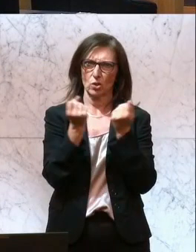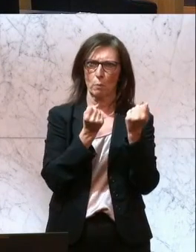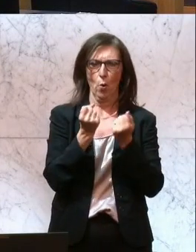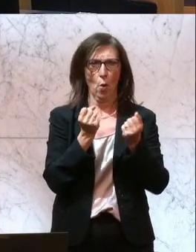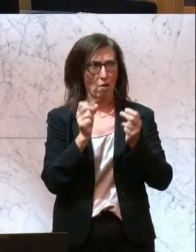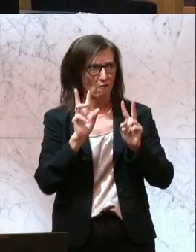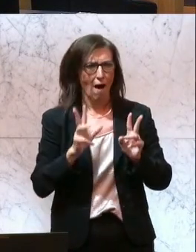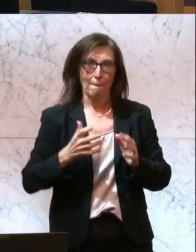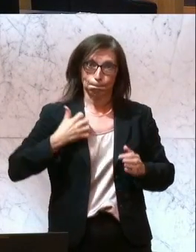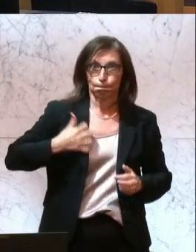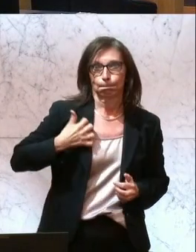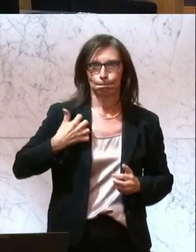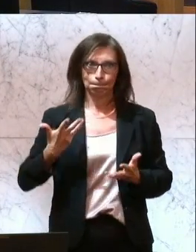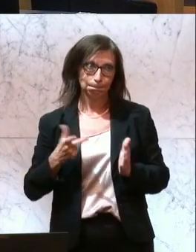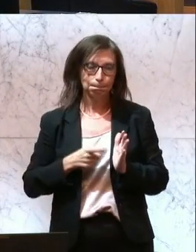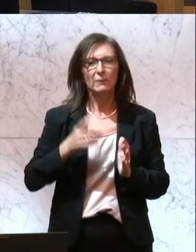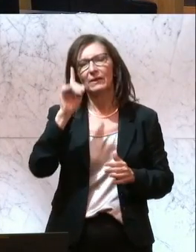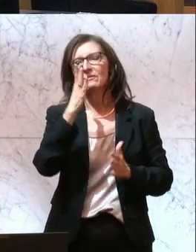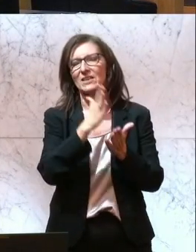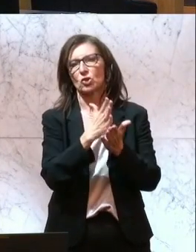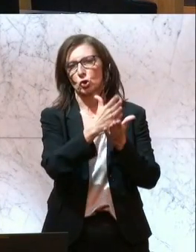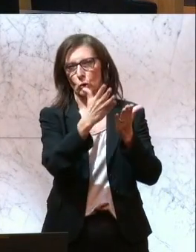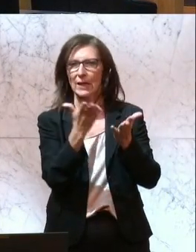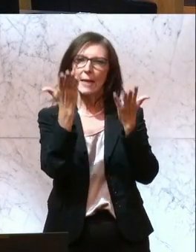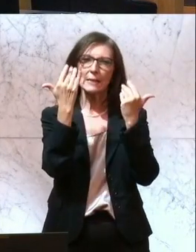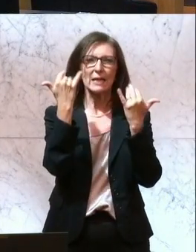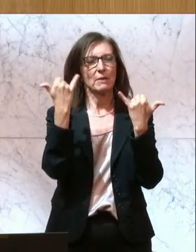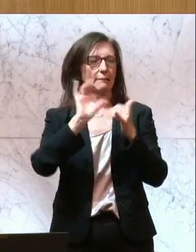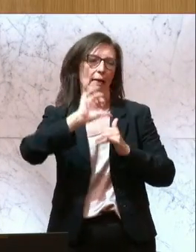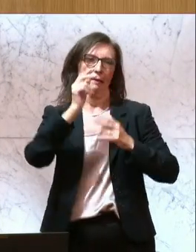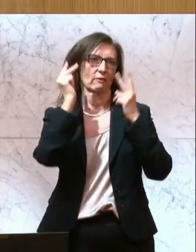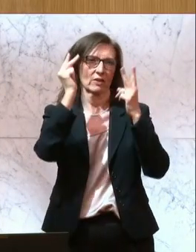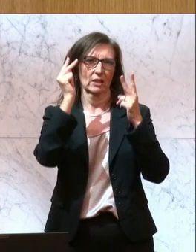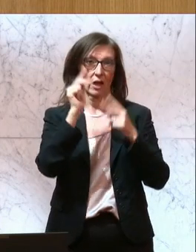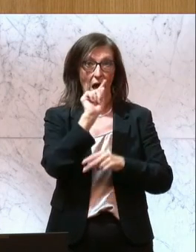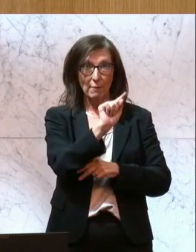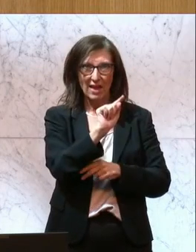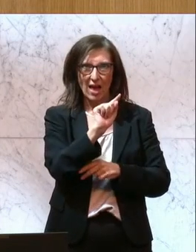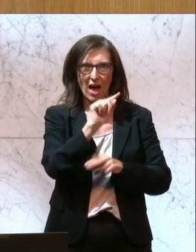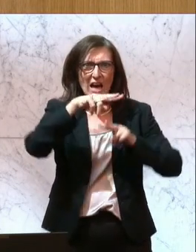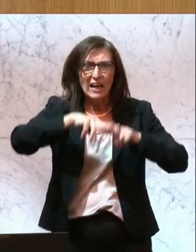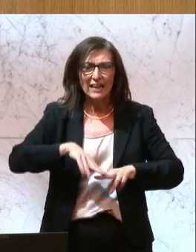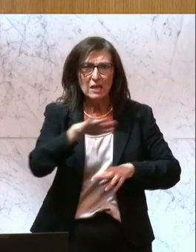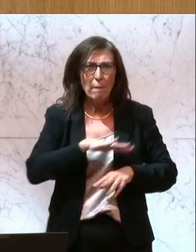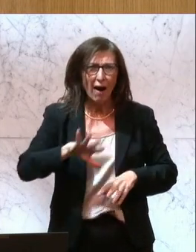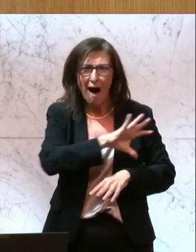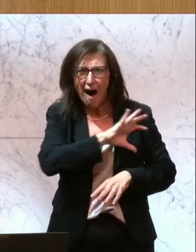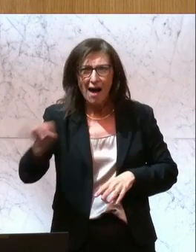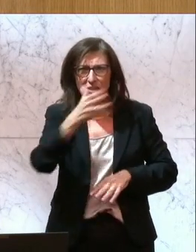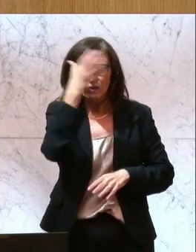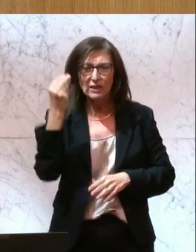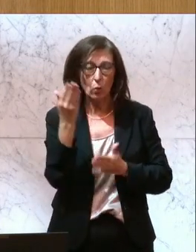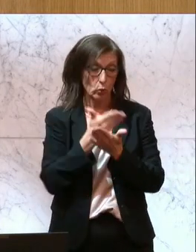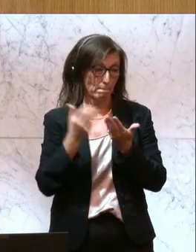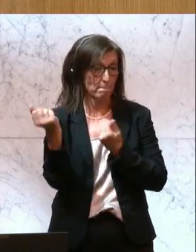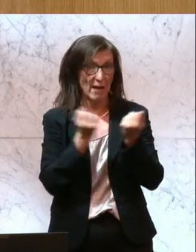in der Bildungspolitik. Ich weiß schon, ihr stellt Klima über alles, aber ihr vergesst auf alle anderen Bereiche. Und in der